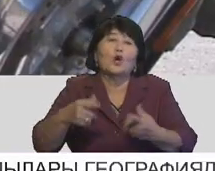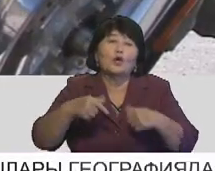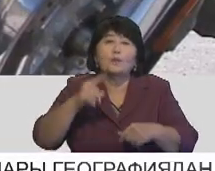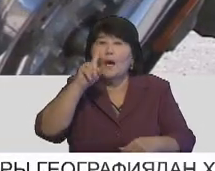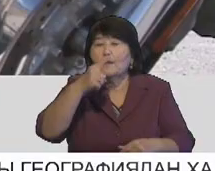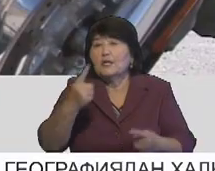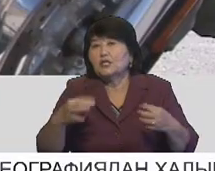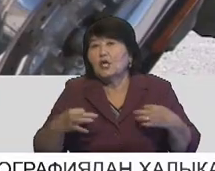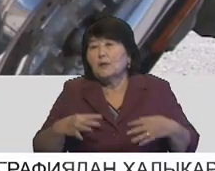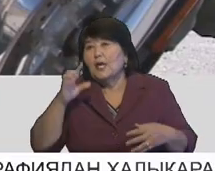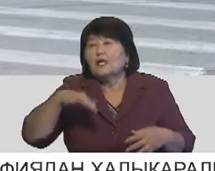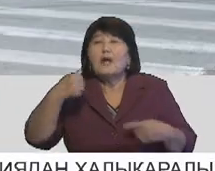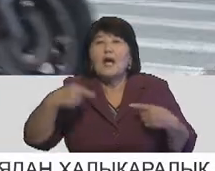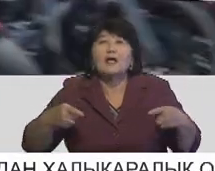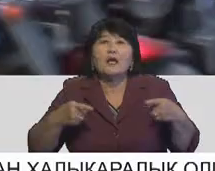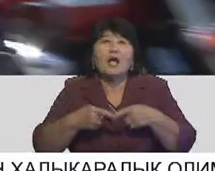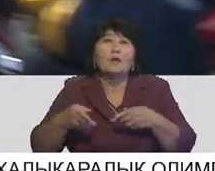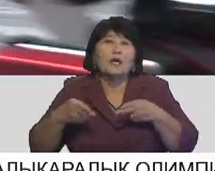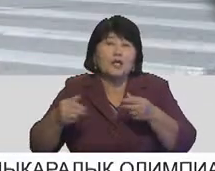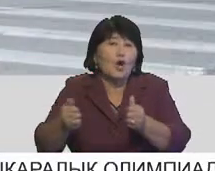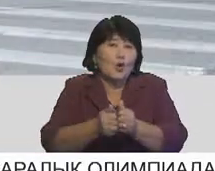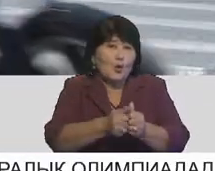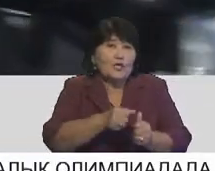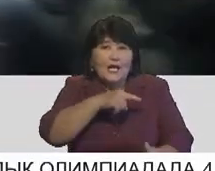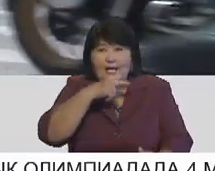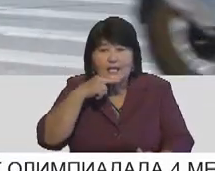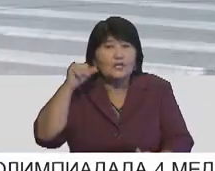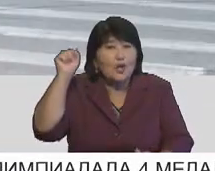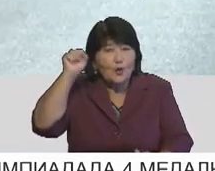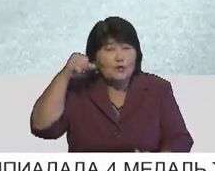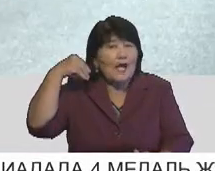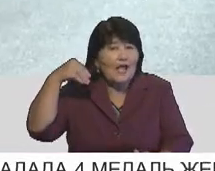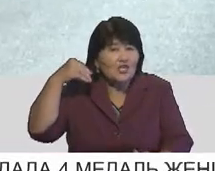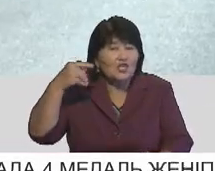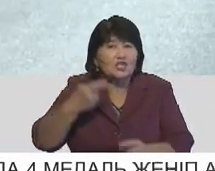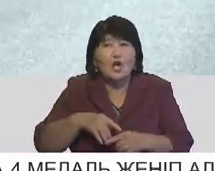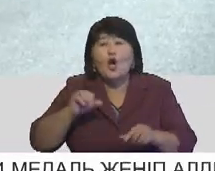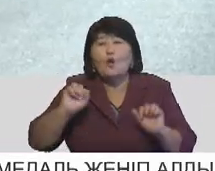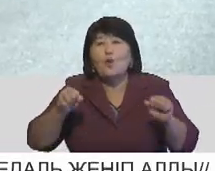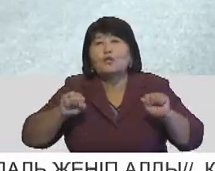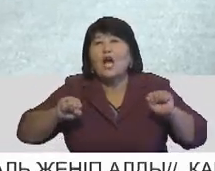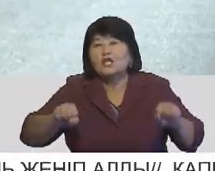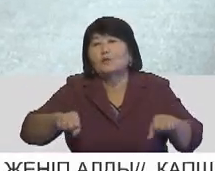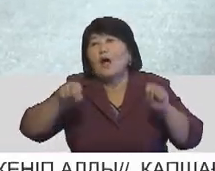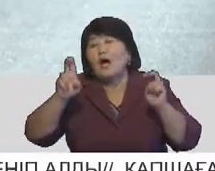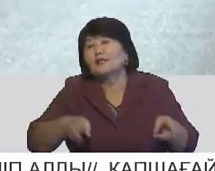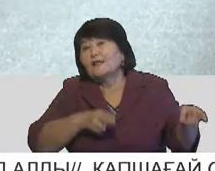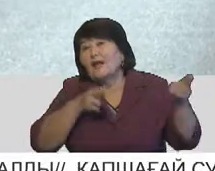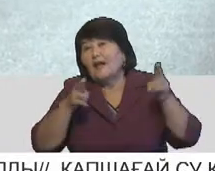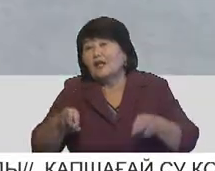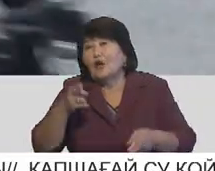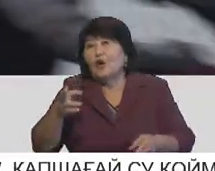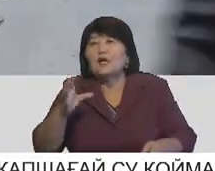жылдық мерейтойына еліміздің әр аймағымен қоса көршілес Ресей, Өзбекстан, Тәжікстан елдерінен мотошабандоздар арнайы келді. Олар